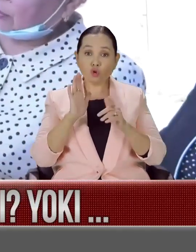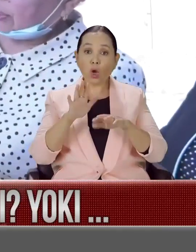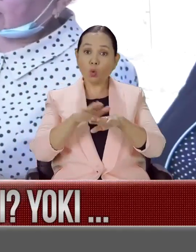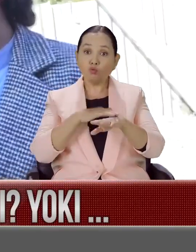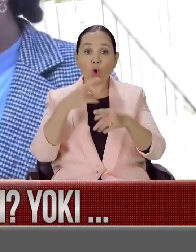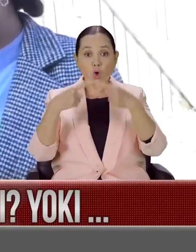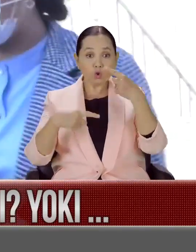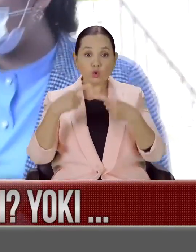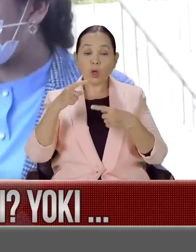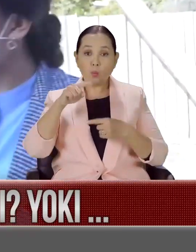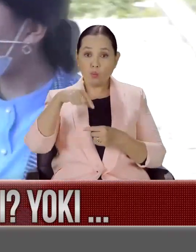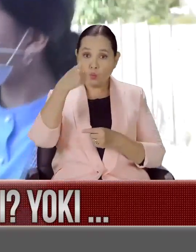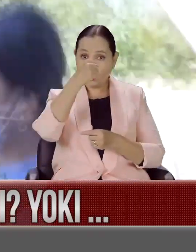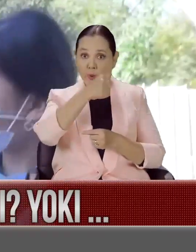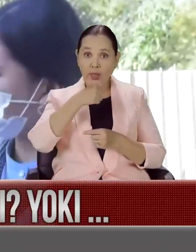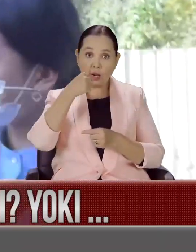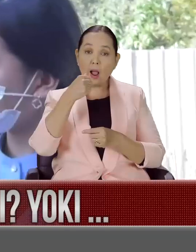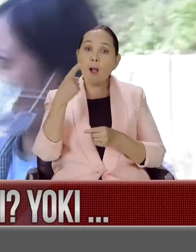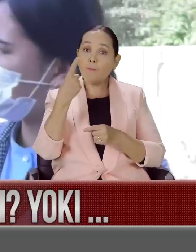uzoqqa cho'zildi. Bu yil